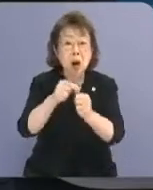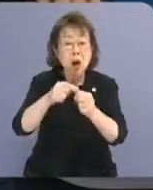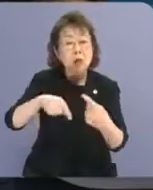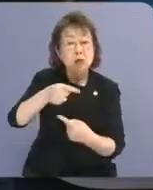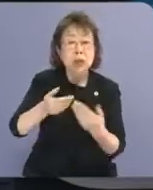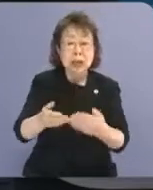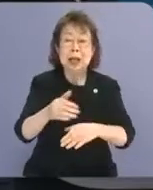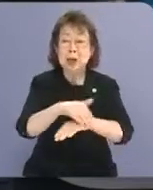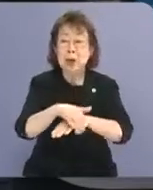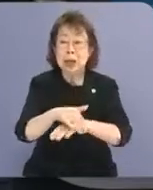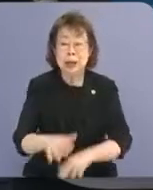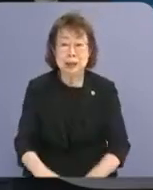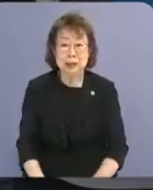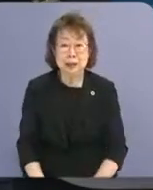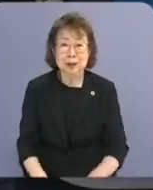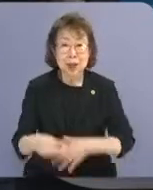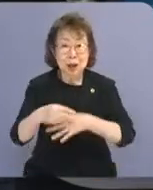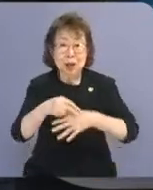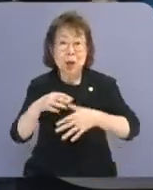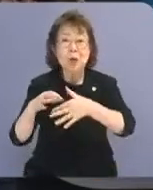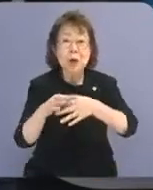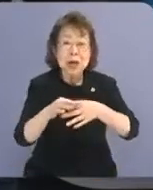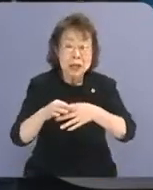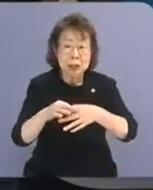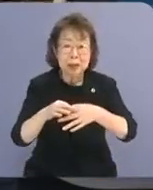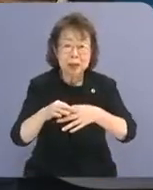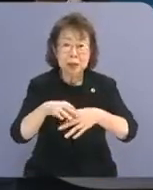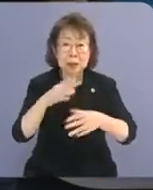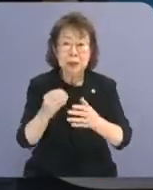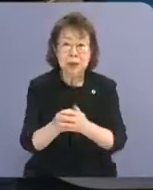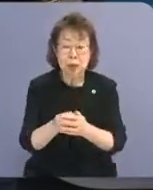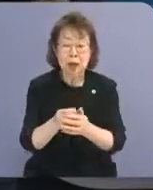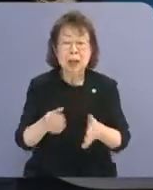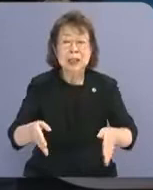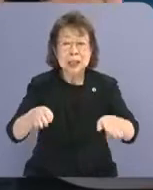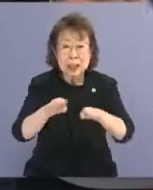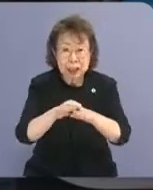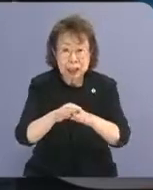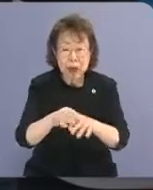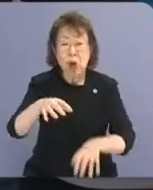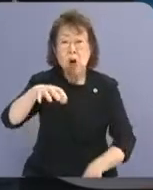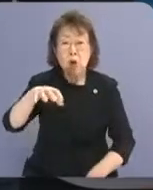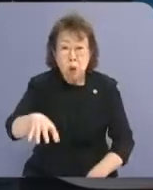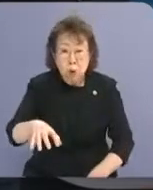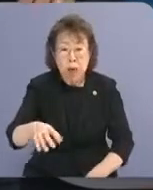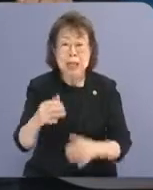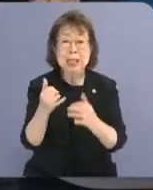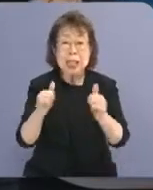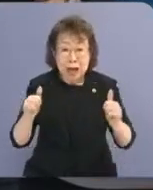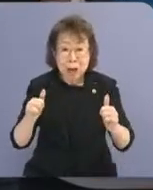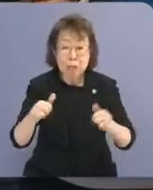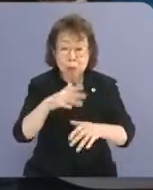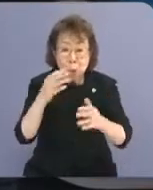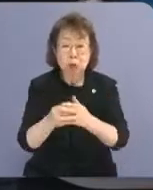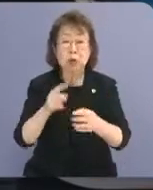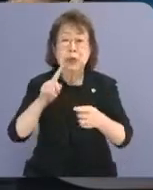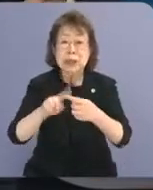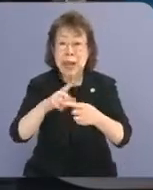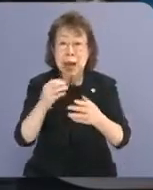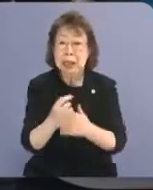계획입니다 위탁 어류 기관과 관련하여서는 어 시설 어 공간 인력 등에 대한